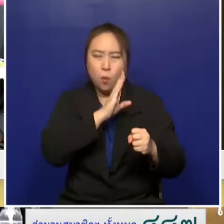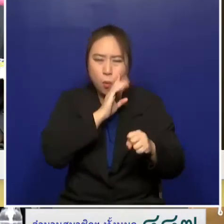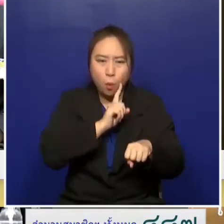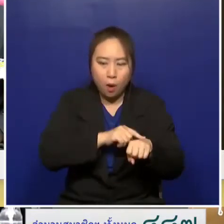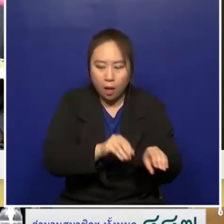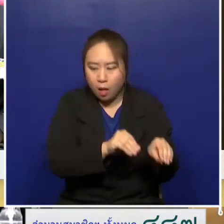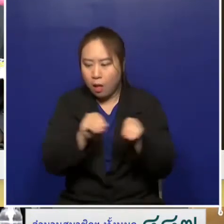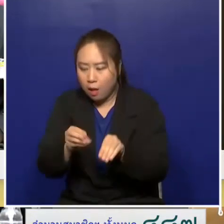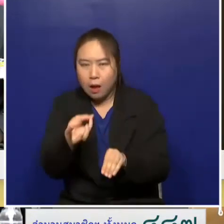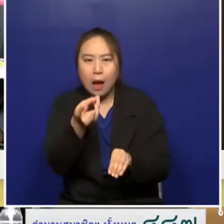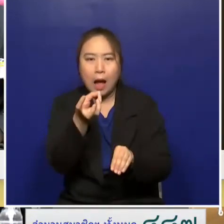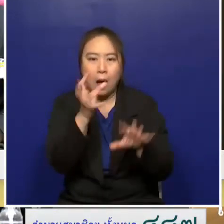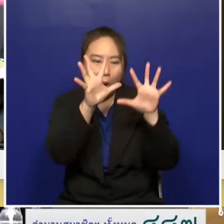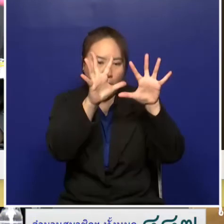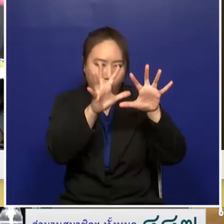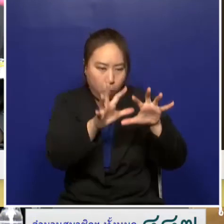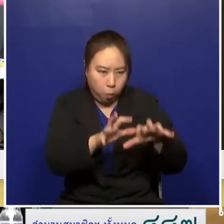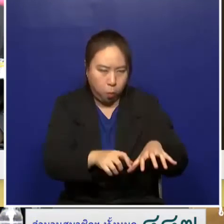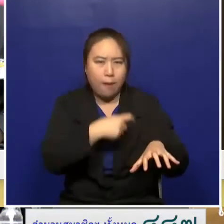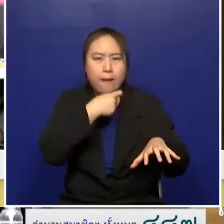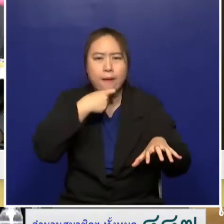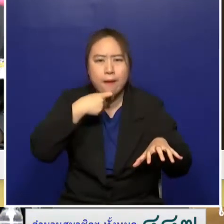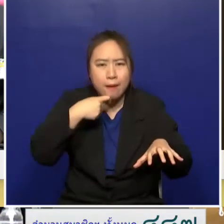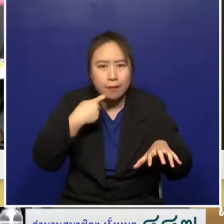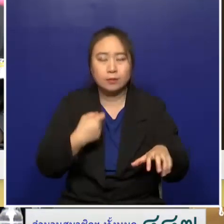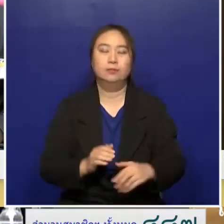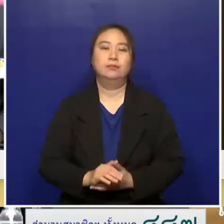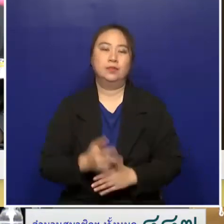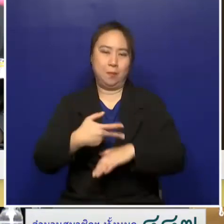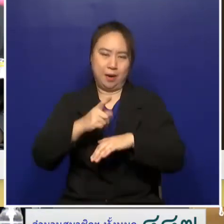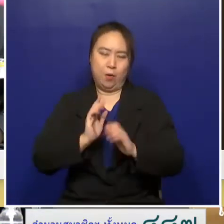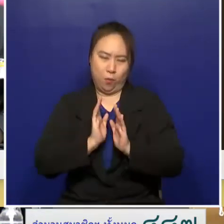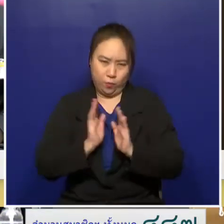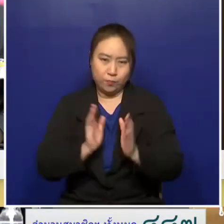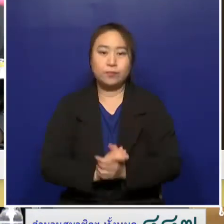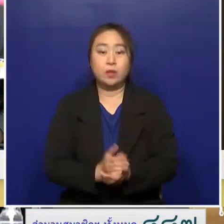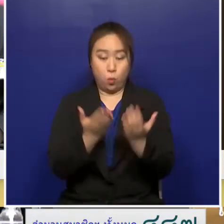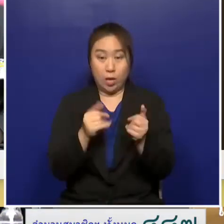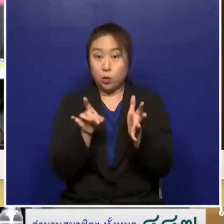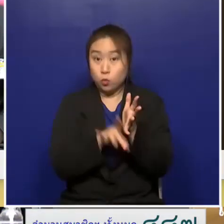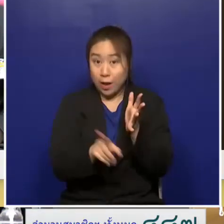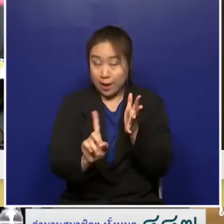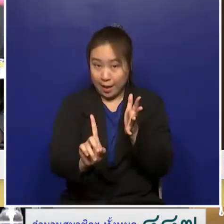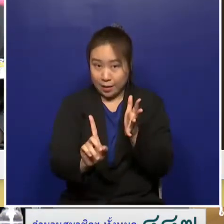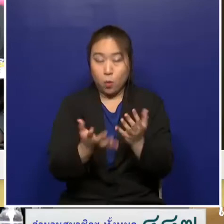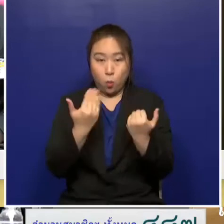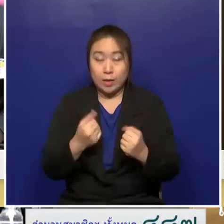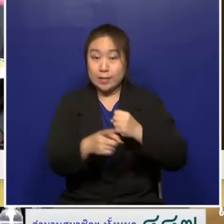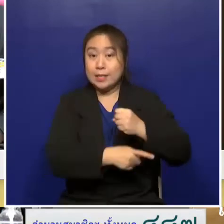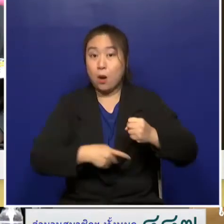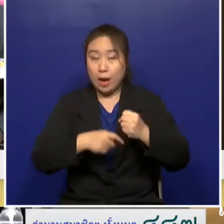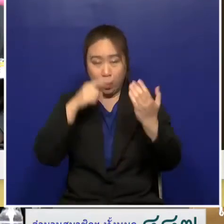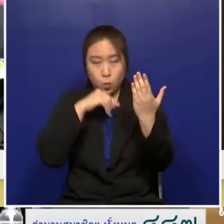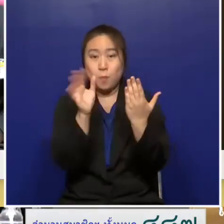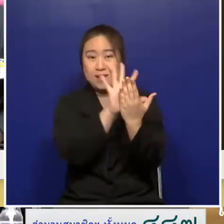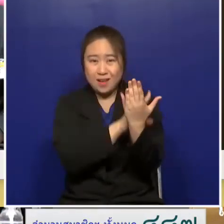เข้าก็จะแ้งก็ต้องขอบคุณท่ประทานและประการณสุดท้ายวันนี้พี่น้องชาวนาทั้งประเทศ